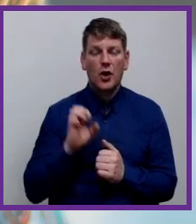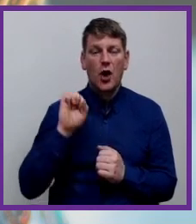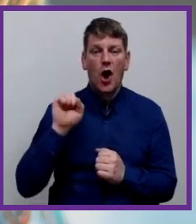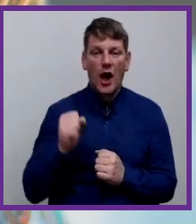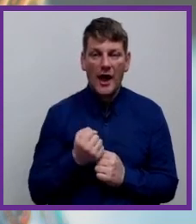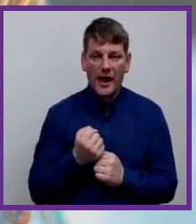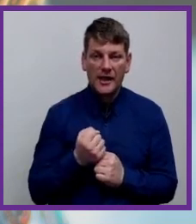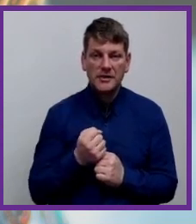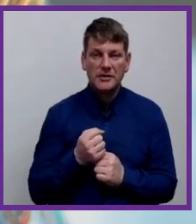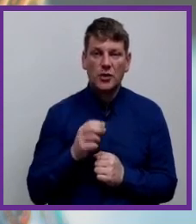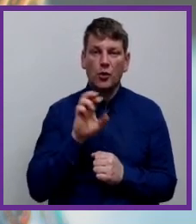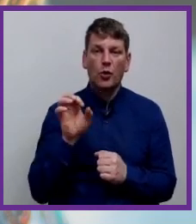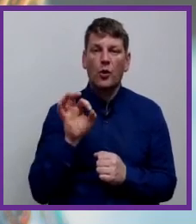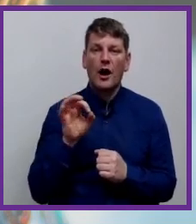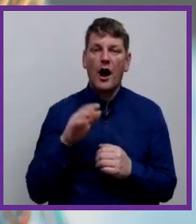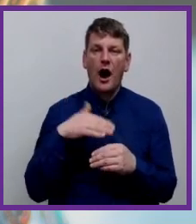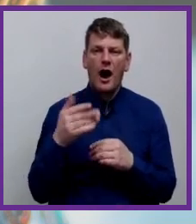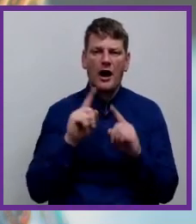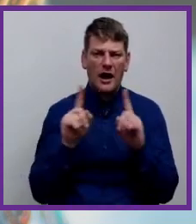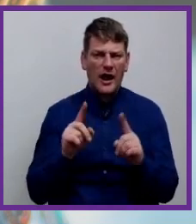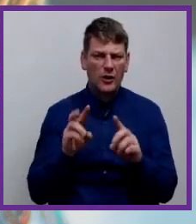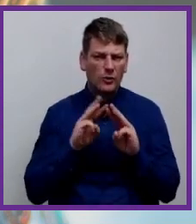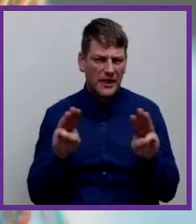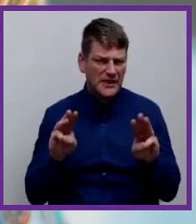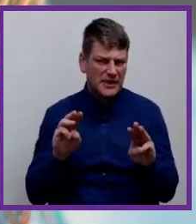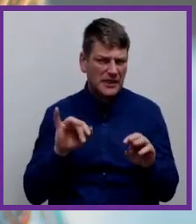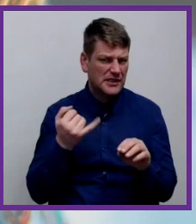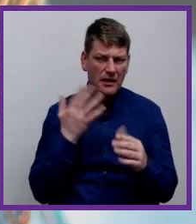kolēģis no ārlietu ministrijas, ja nemaldos,